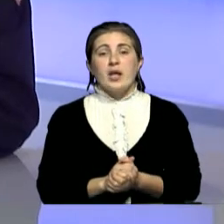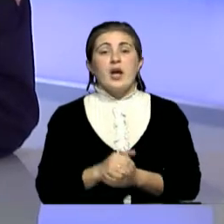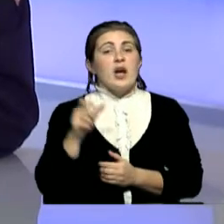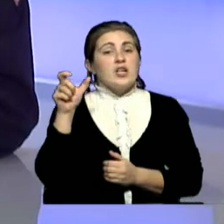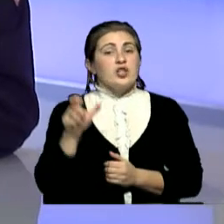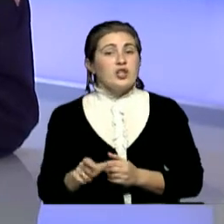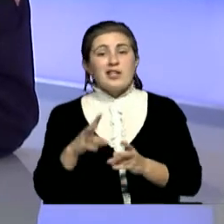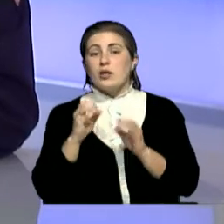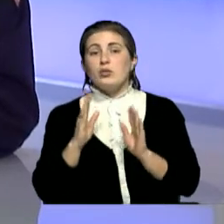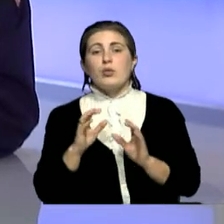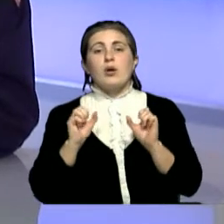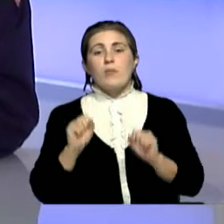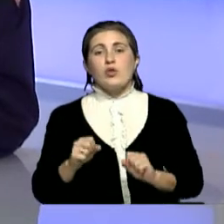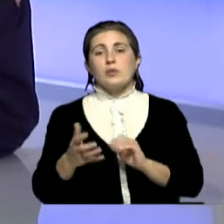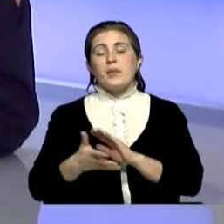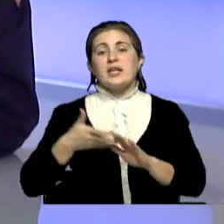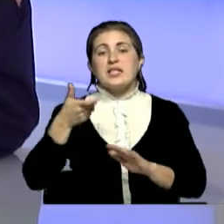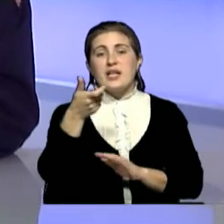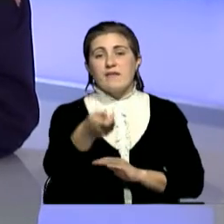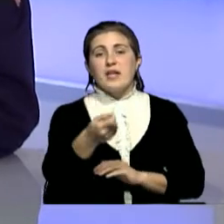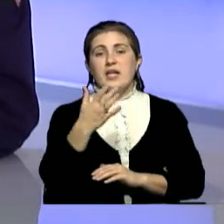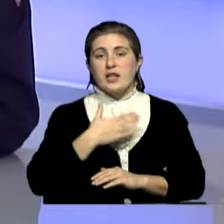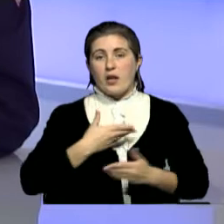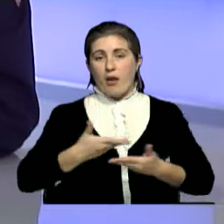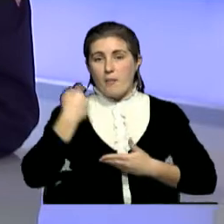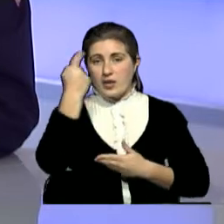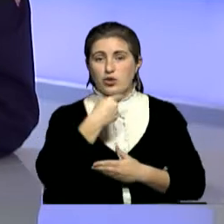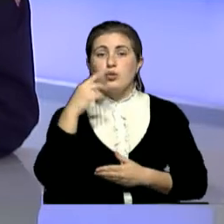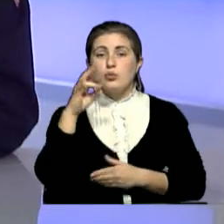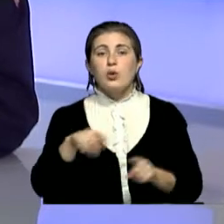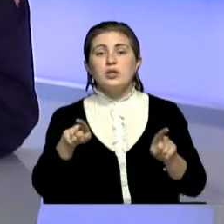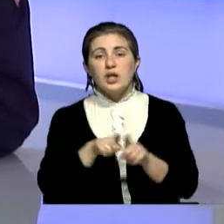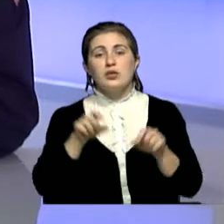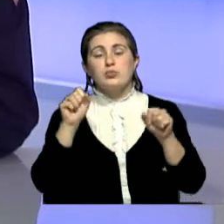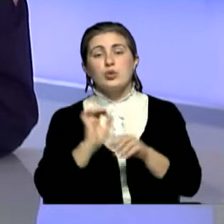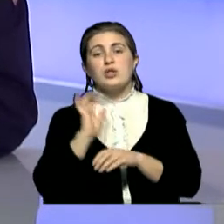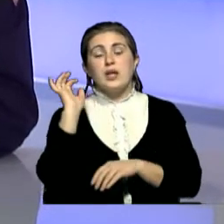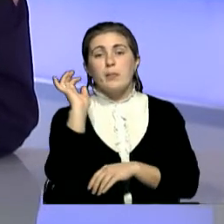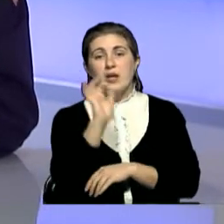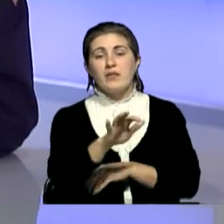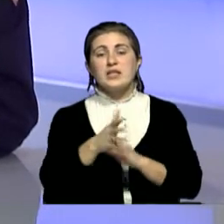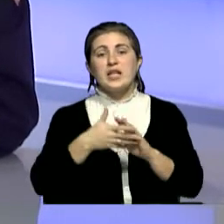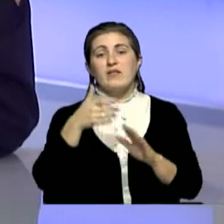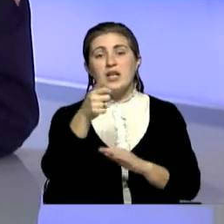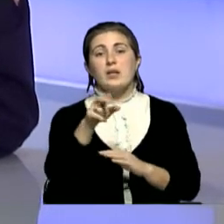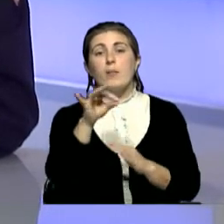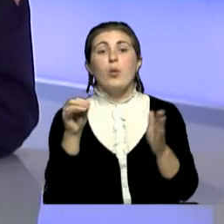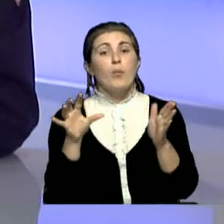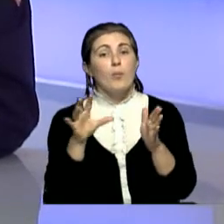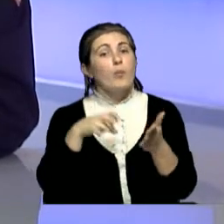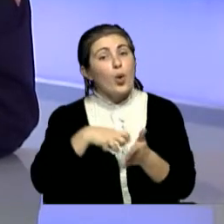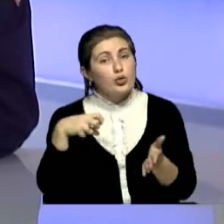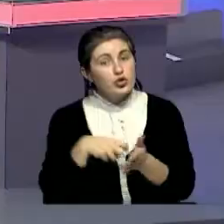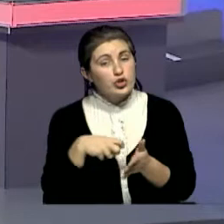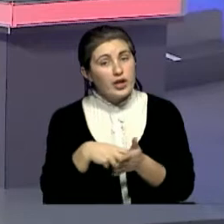Гражданин не только может подать заявление нам лично, но также направить заявление по почте,